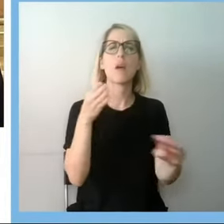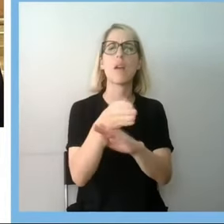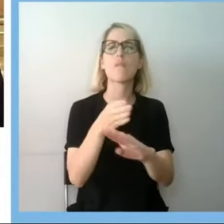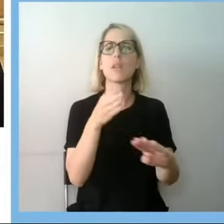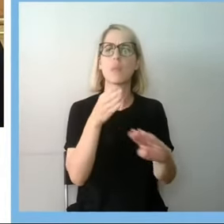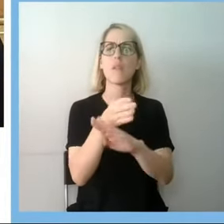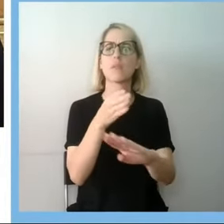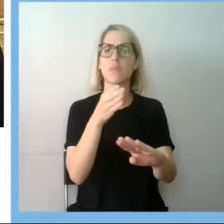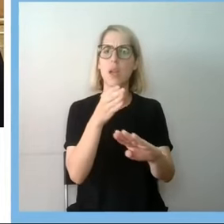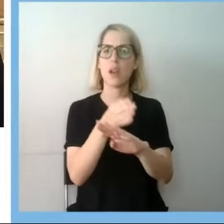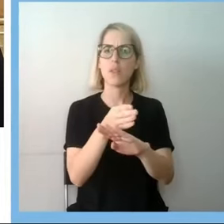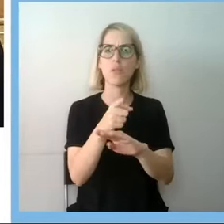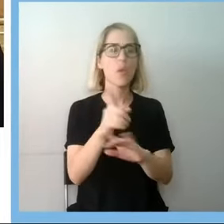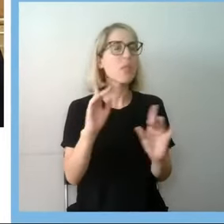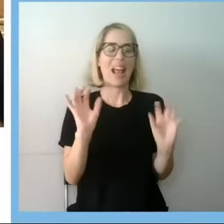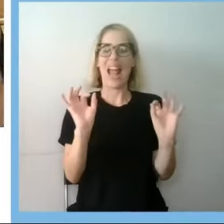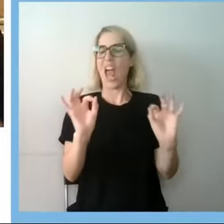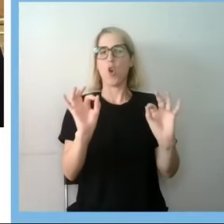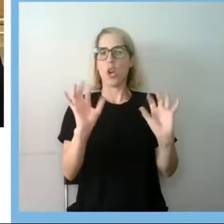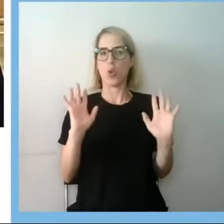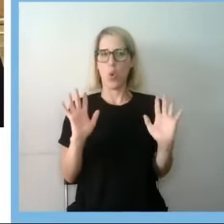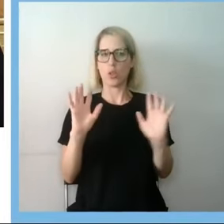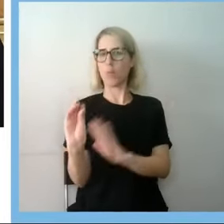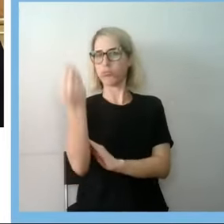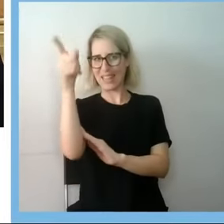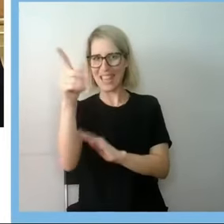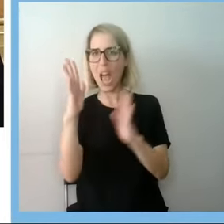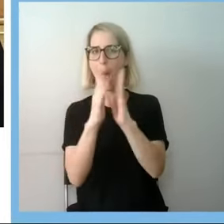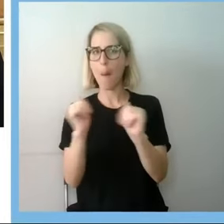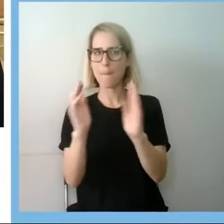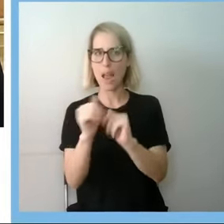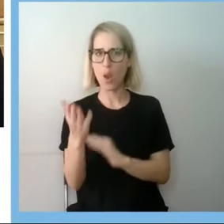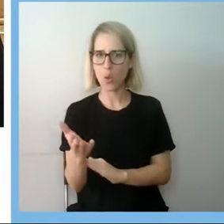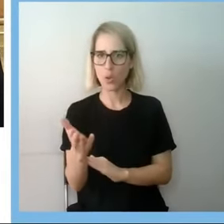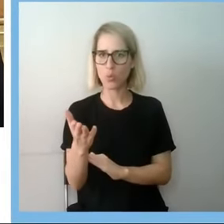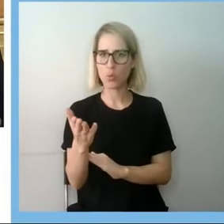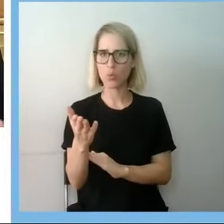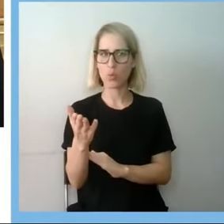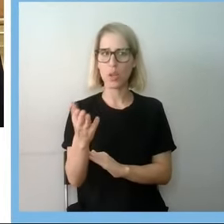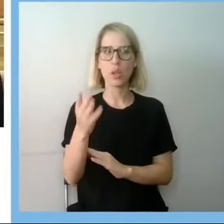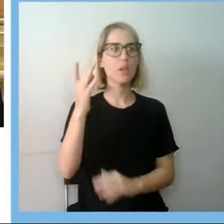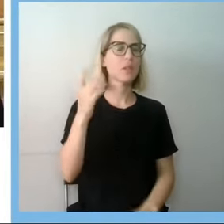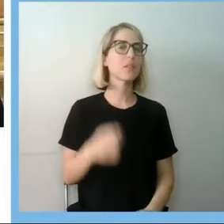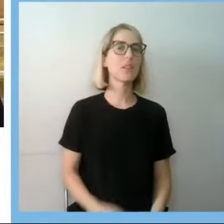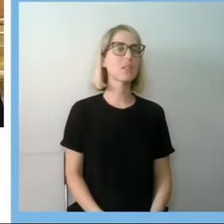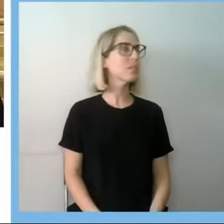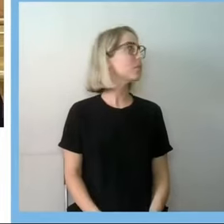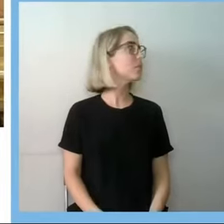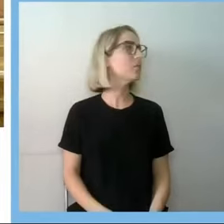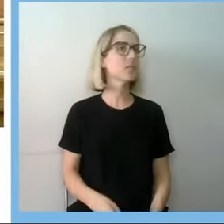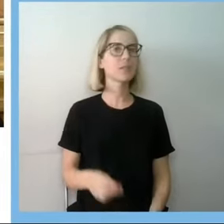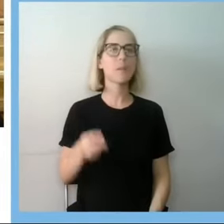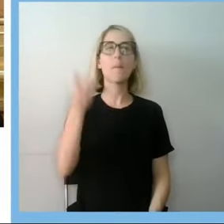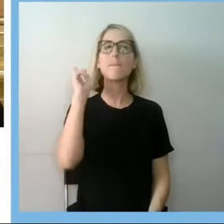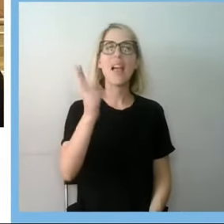πνίγεται. Δεν είναι κανονικότητα αυτό που έγινε στους αμπελόκηπους, στην Κυψέλη, στα Πατήσια. Και έχετε ευθύνη.